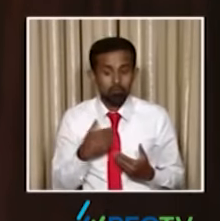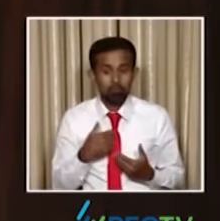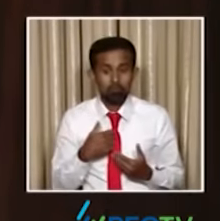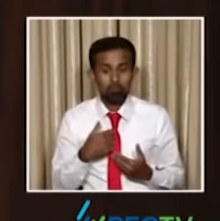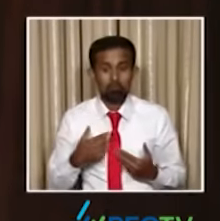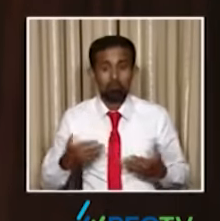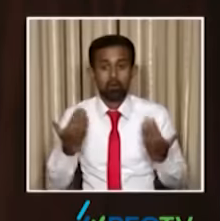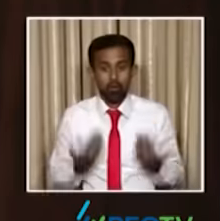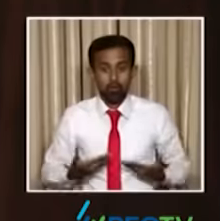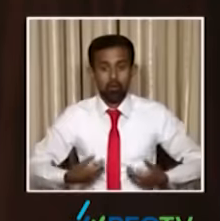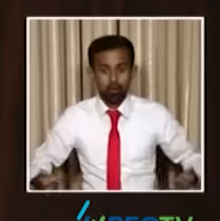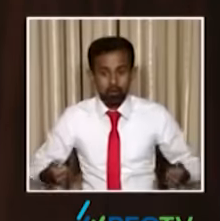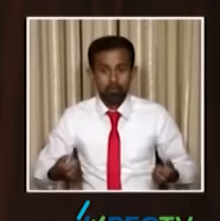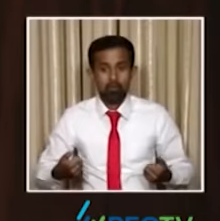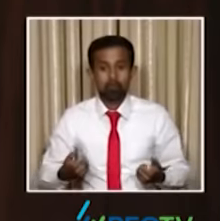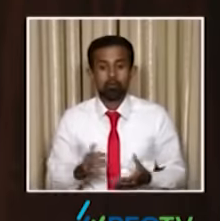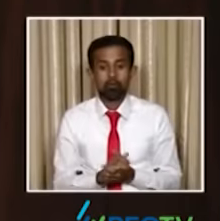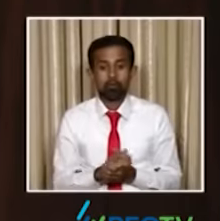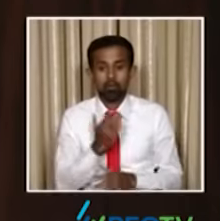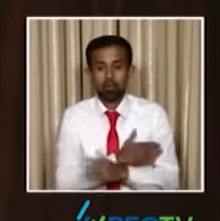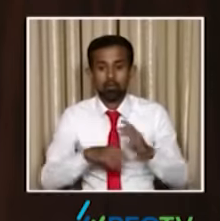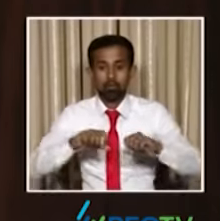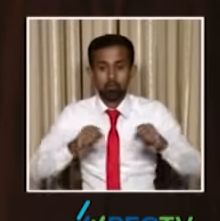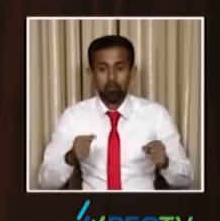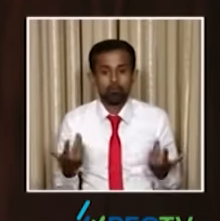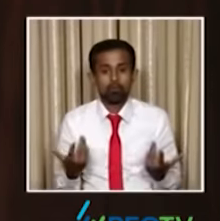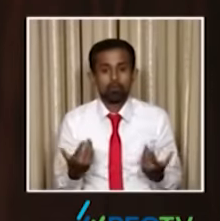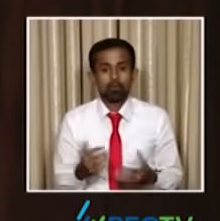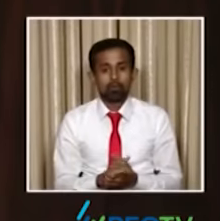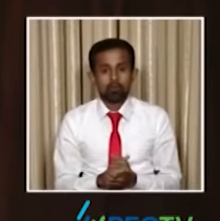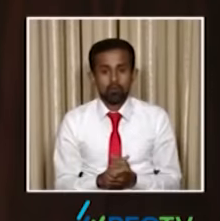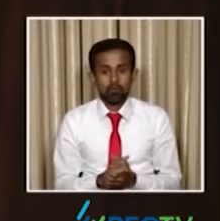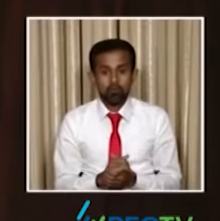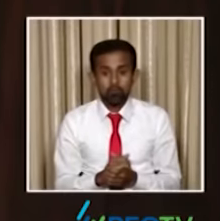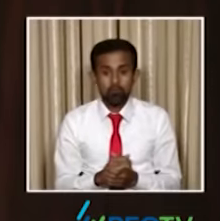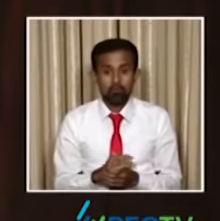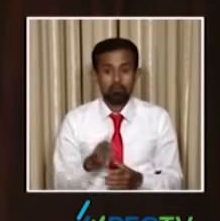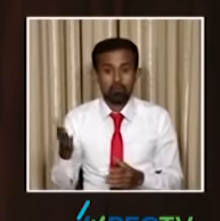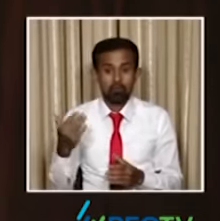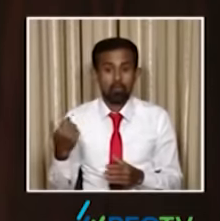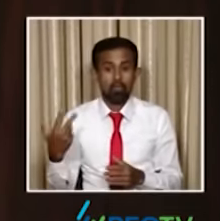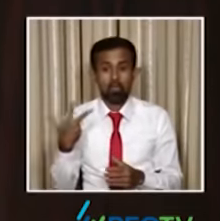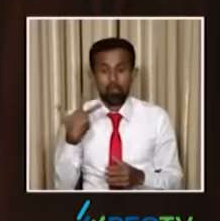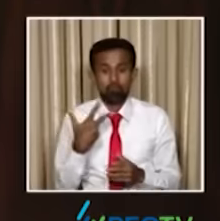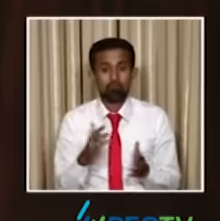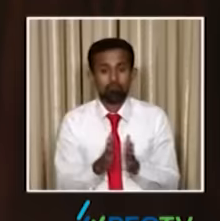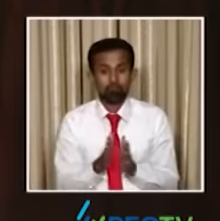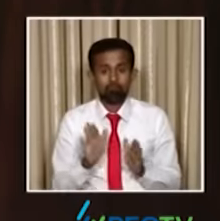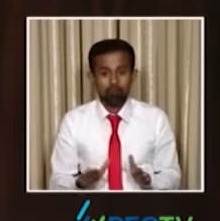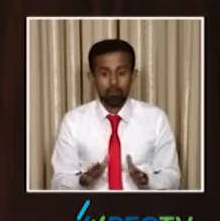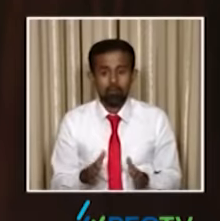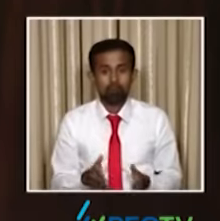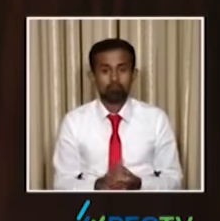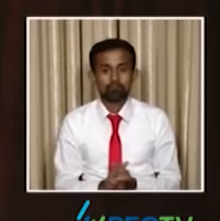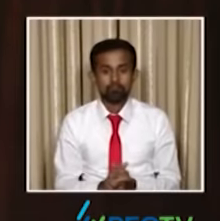කලිසම් ගලවන්න කන පලන්න අතපය කඩන්න එළියෙන් බලා ගමු කියලා කියන්නේ මේ බලි බවුසර් ඇවිල්ලා අපේ ඇඟේ පෙරළුණා කරන්න හොඳයි ගර්මන්තෝ විලාදයක් කරන්න යන